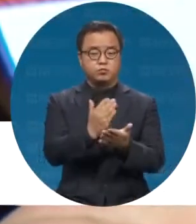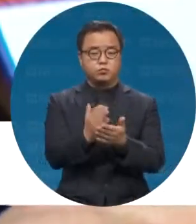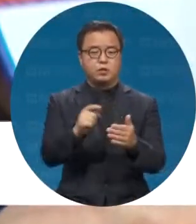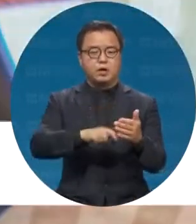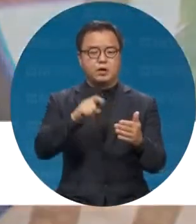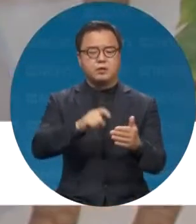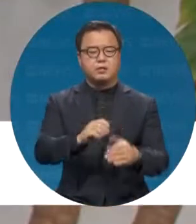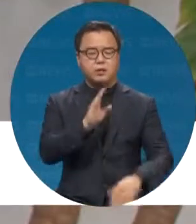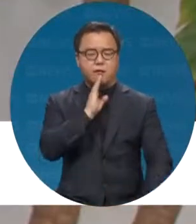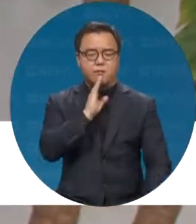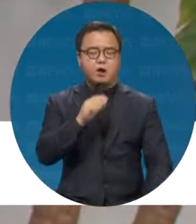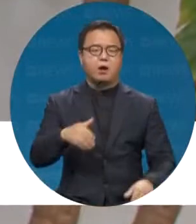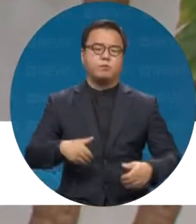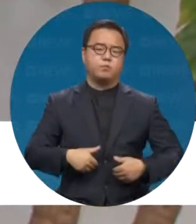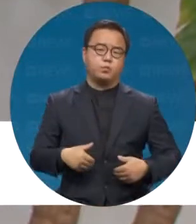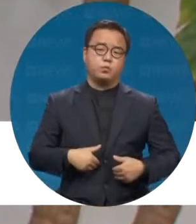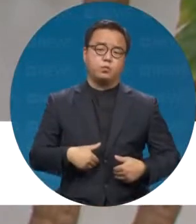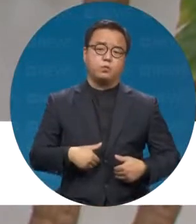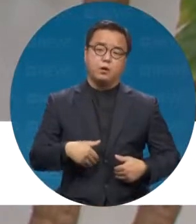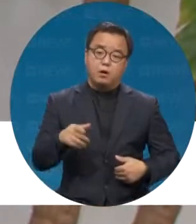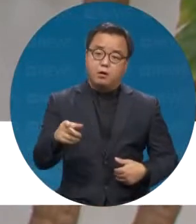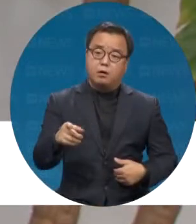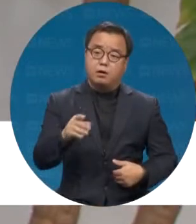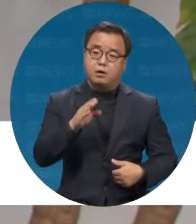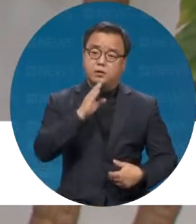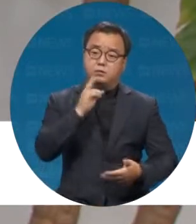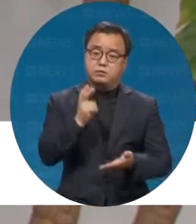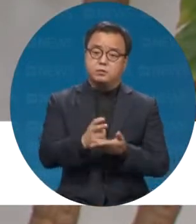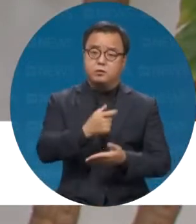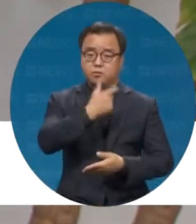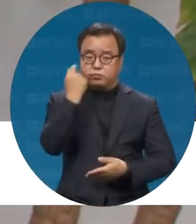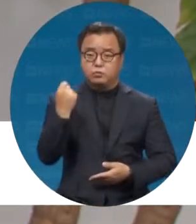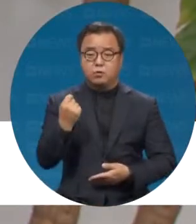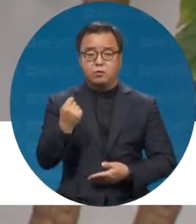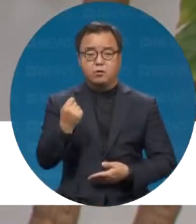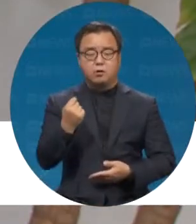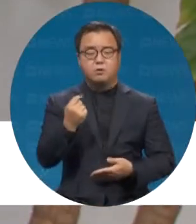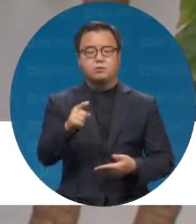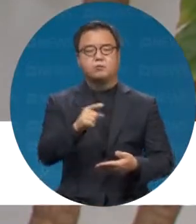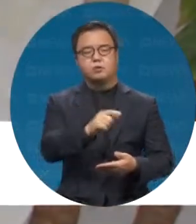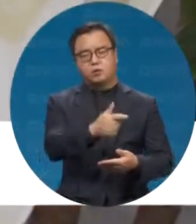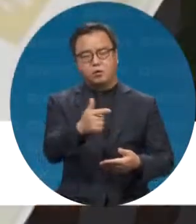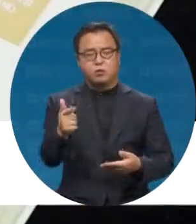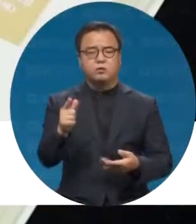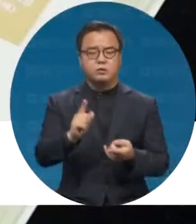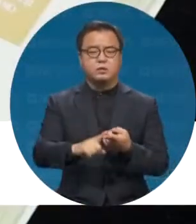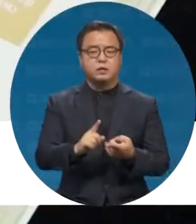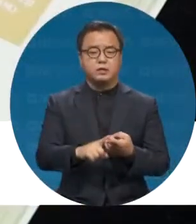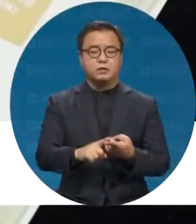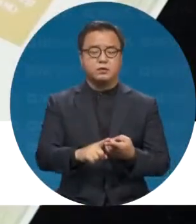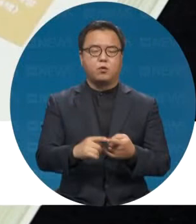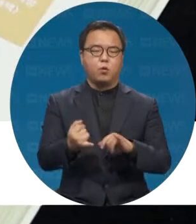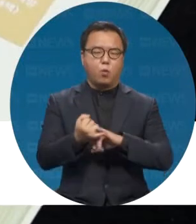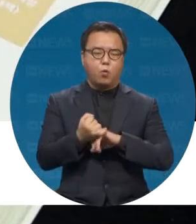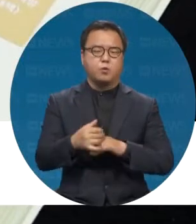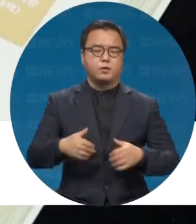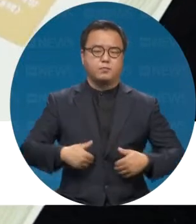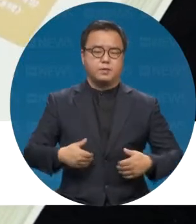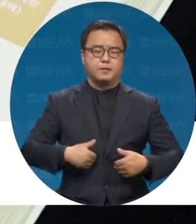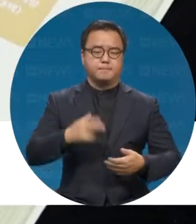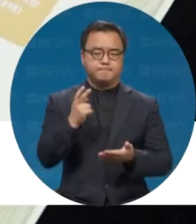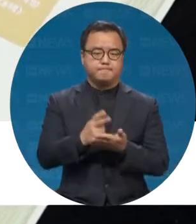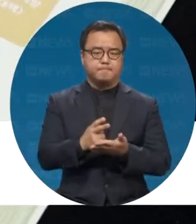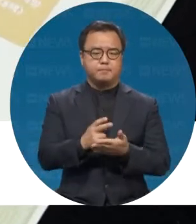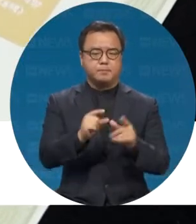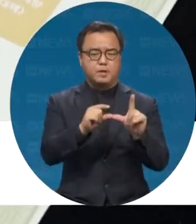정말 이게 필요한데 제도가 미비한 그런 분야에 꼭 필요한 법을 좀